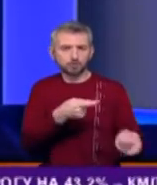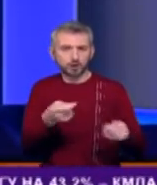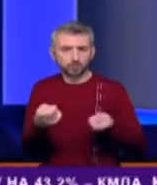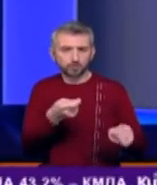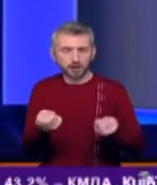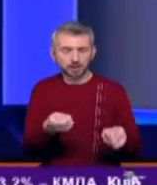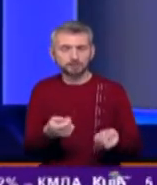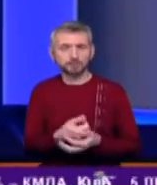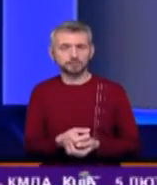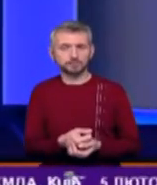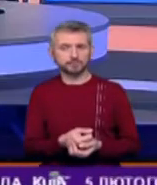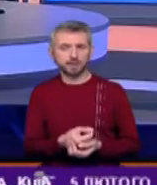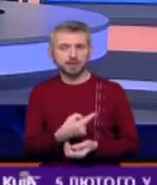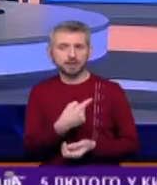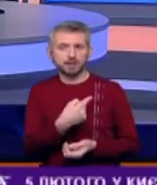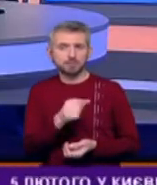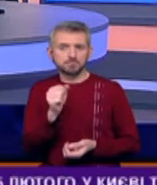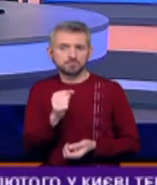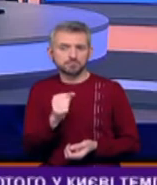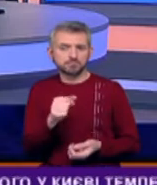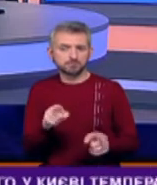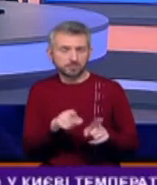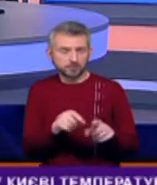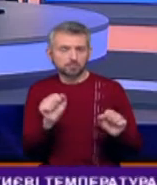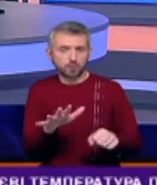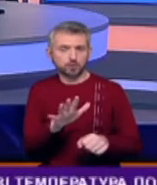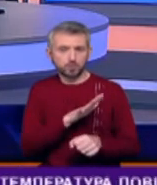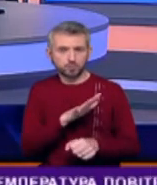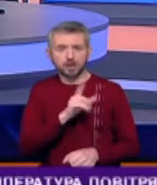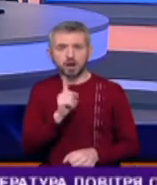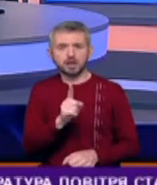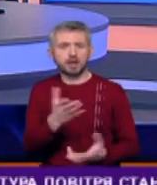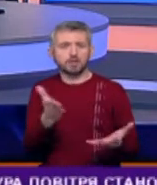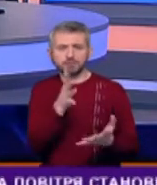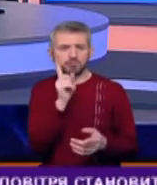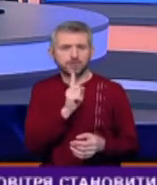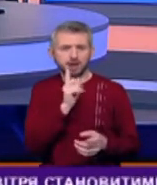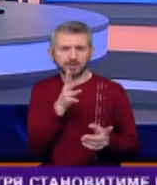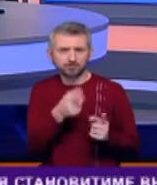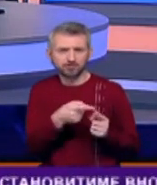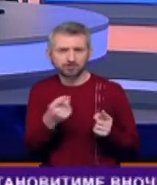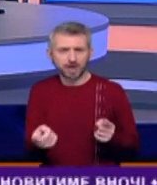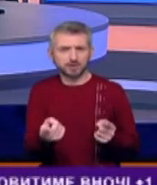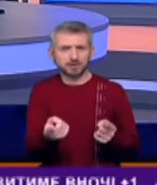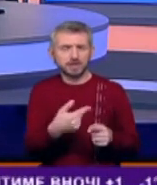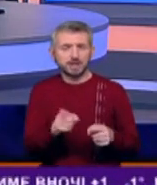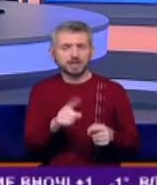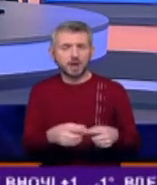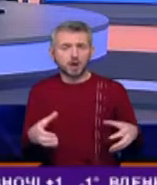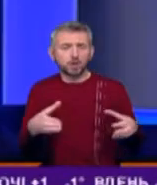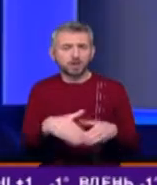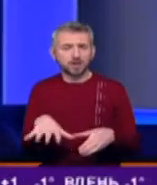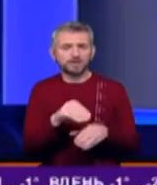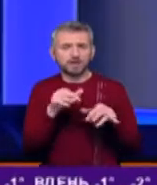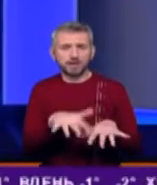очевидно, я не виключаю, що можливий такий сценарій, але на якийсь час вся команда, вся